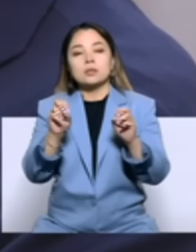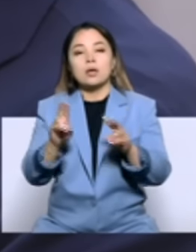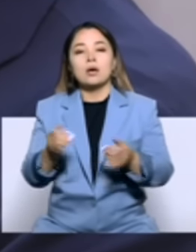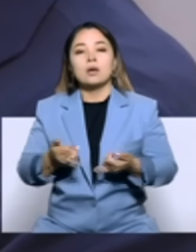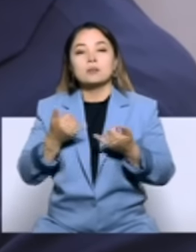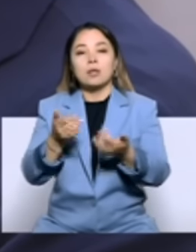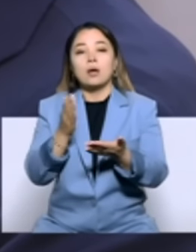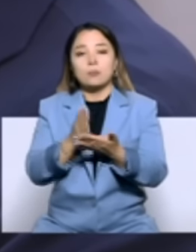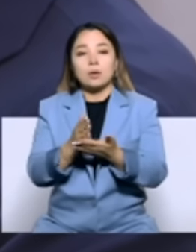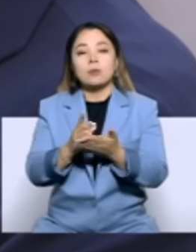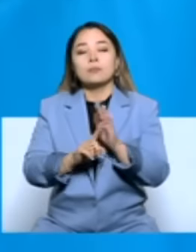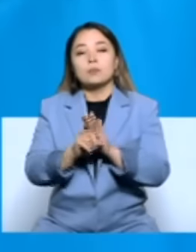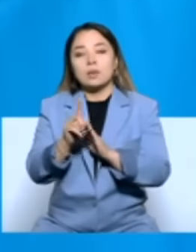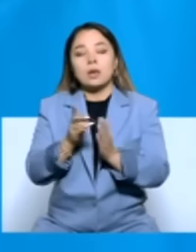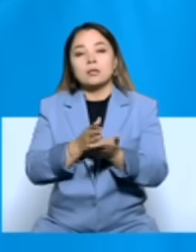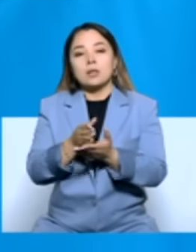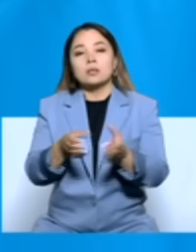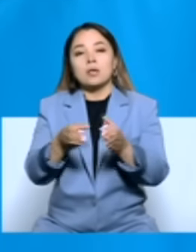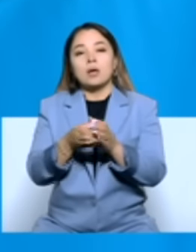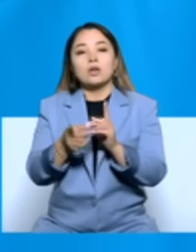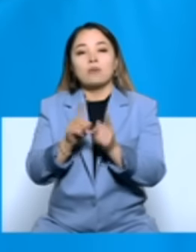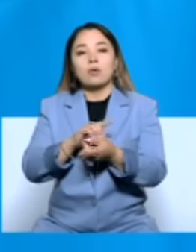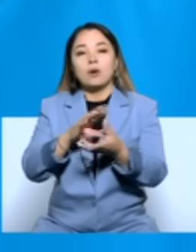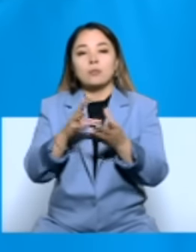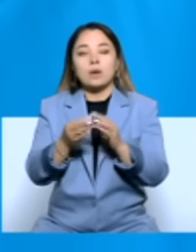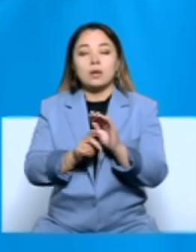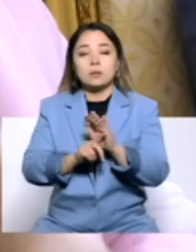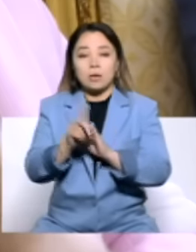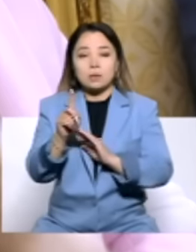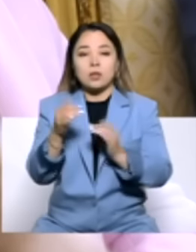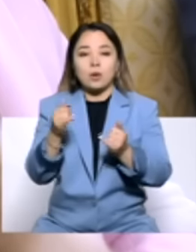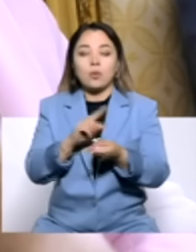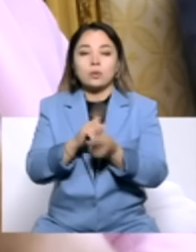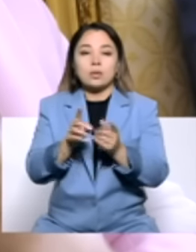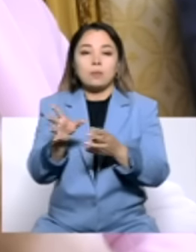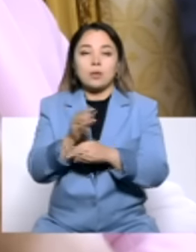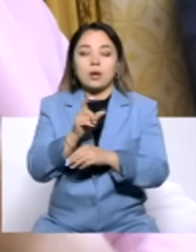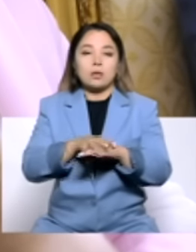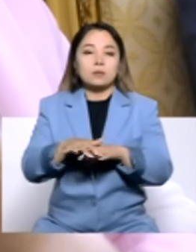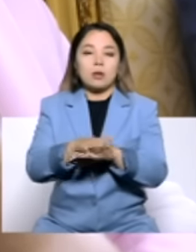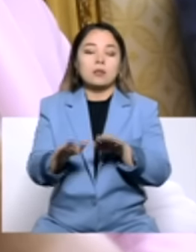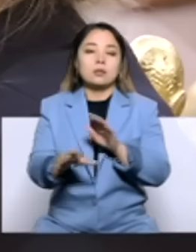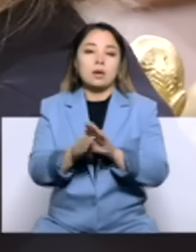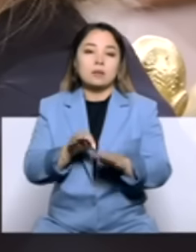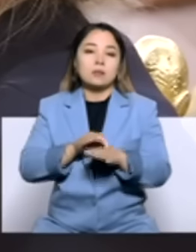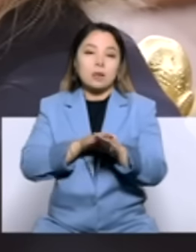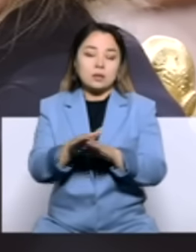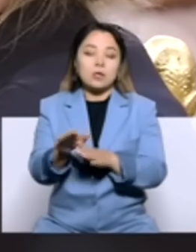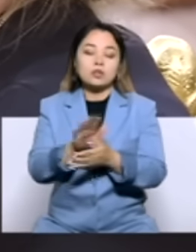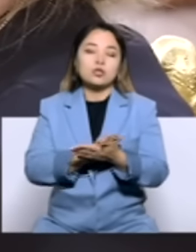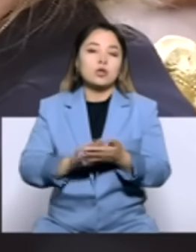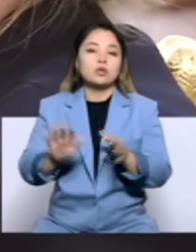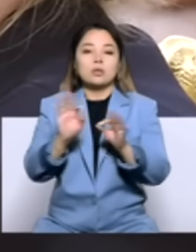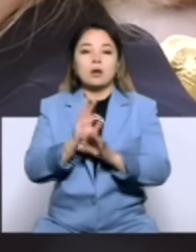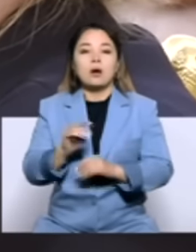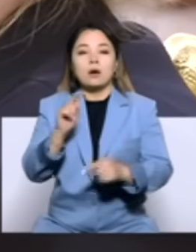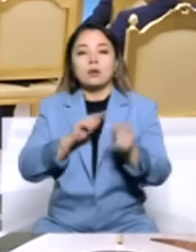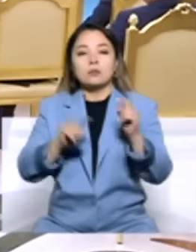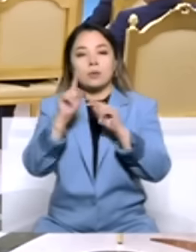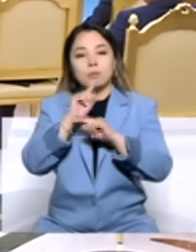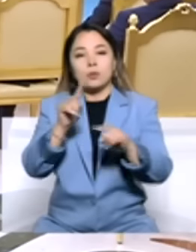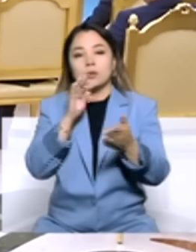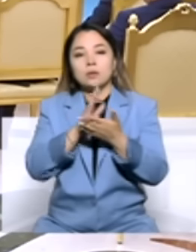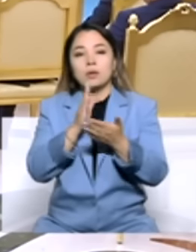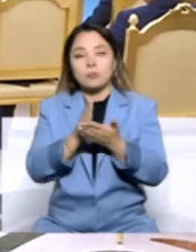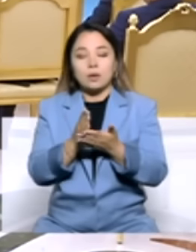арналғандай. Алдымен саяси реформалардан бастады. Бұл өзгерістер халықтың таңдауы, сондықтан ешқашан кері қайтпаймыз